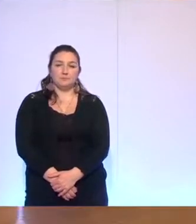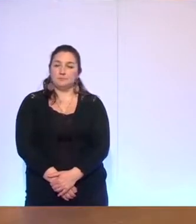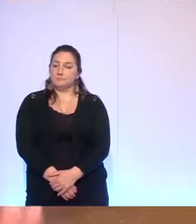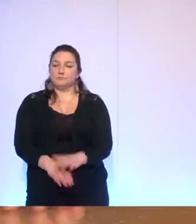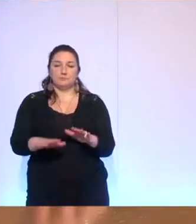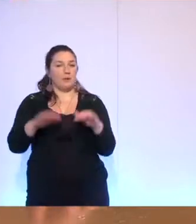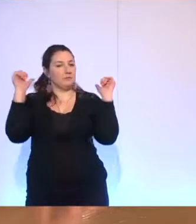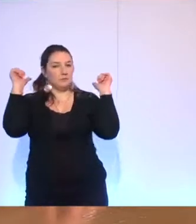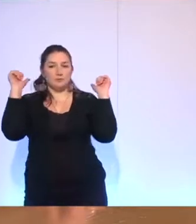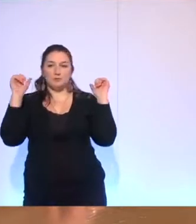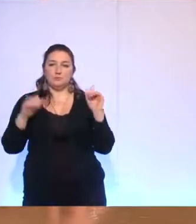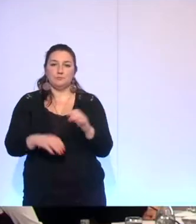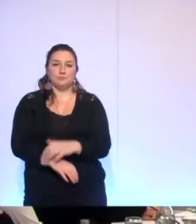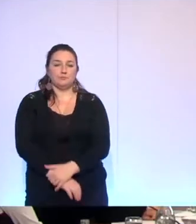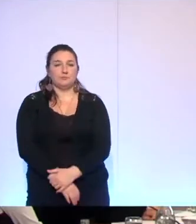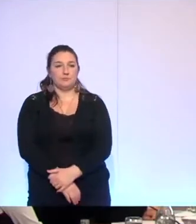Abstention.